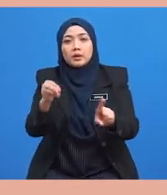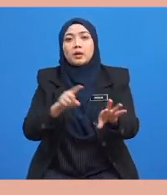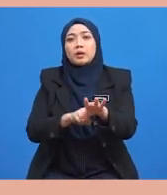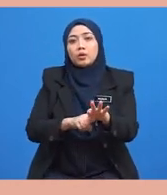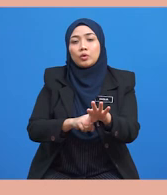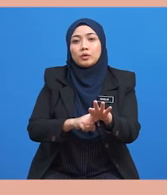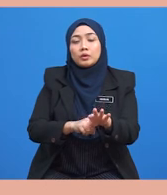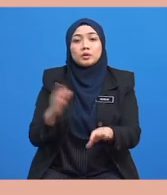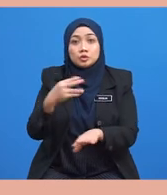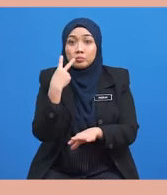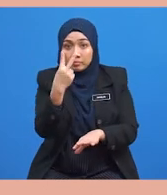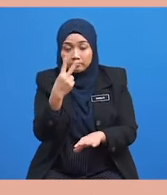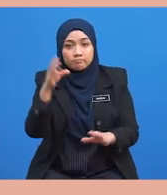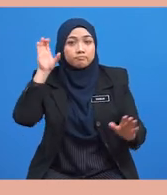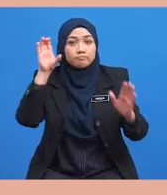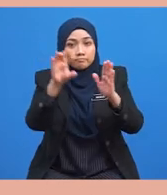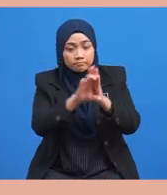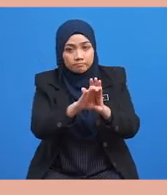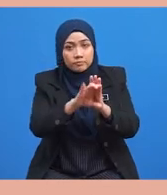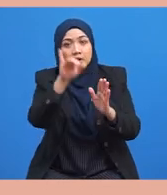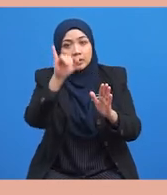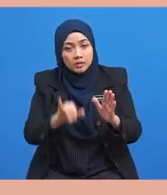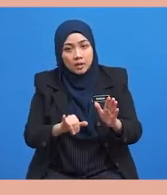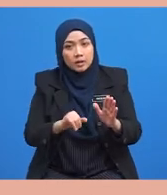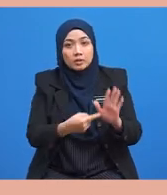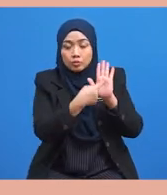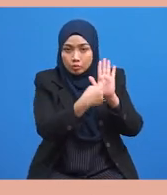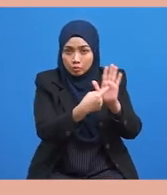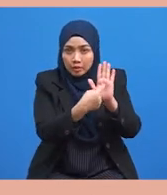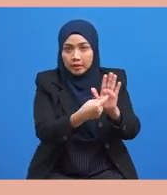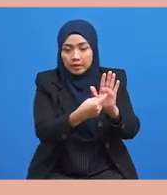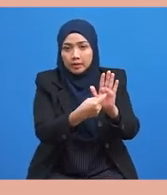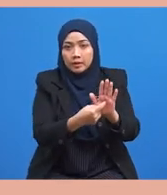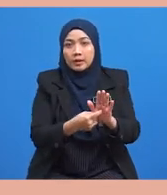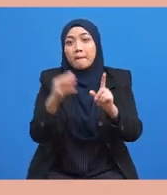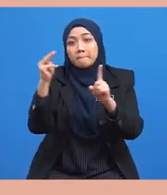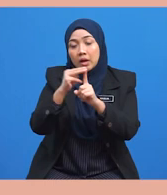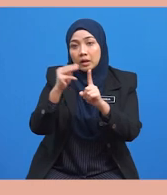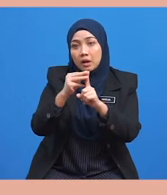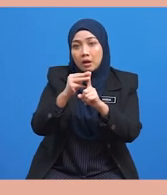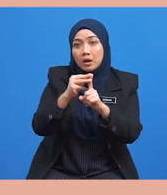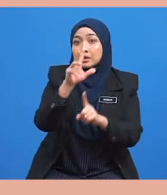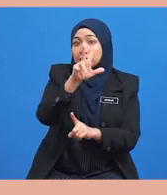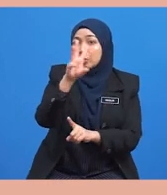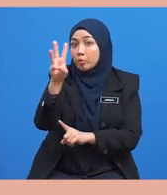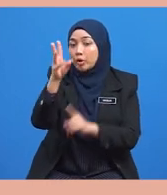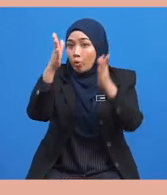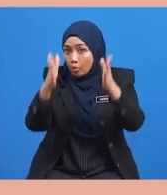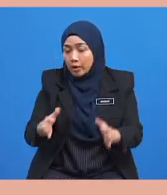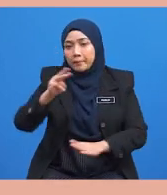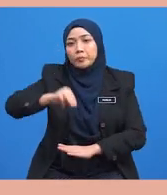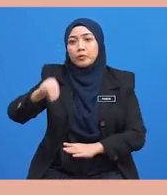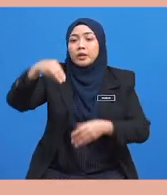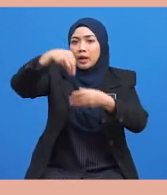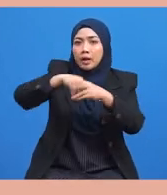yang menunjukkan markah yang diperolehi sekumpulan 36 orang murid dalam satu